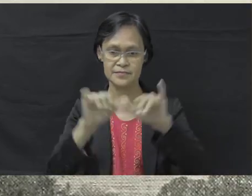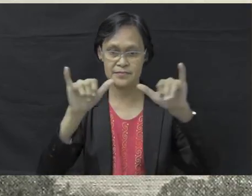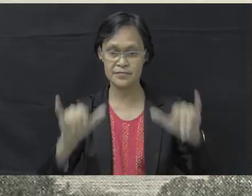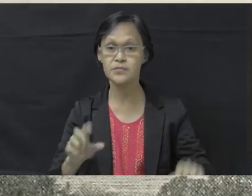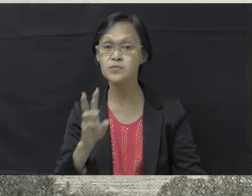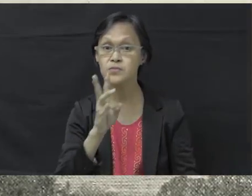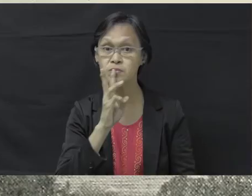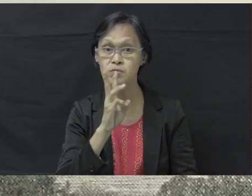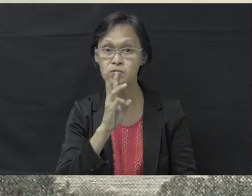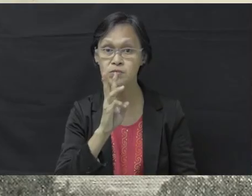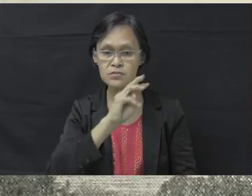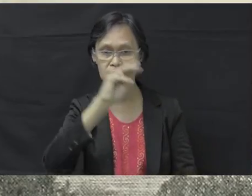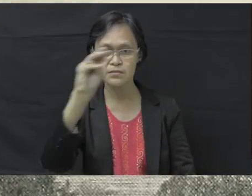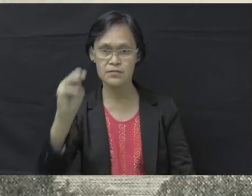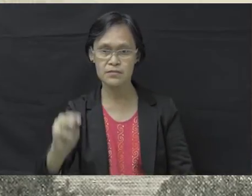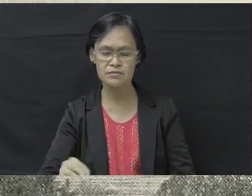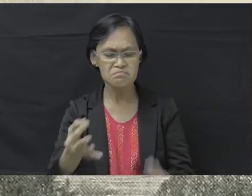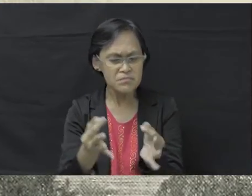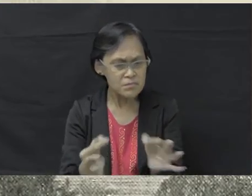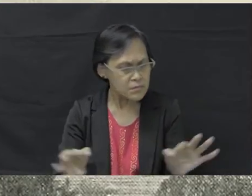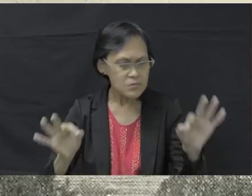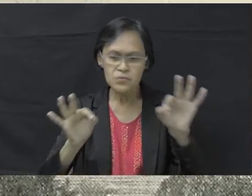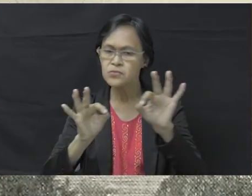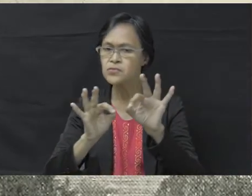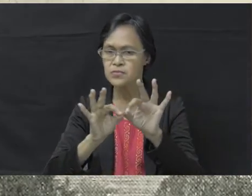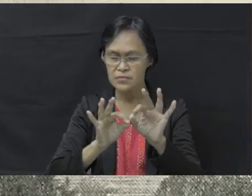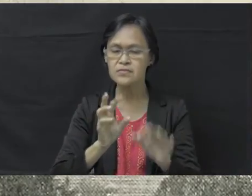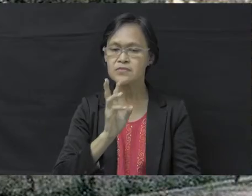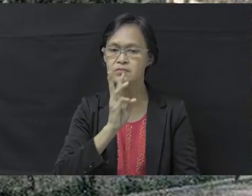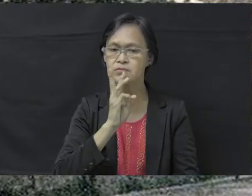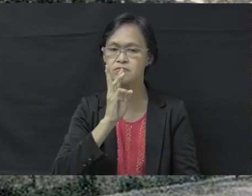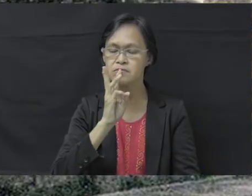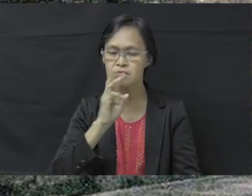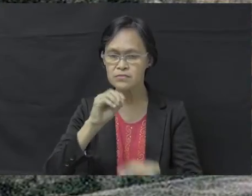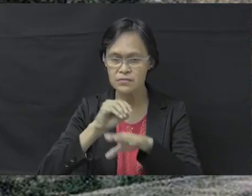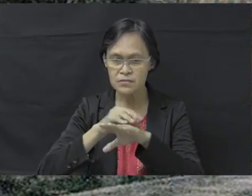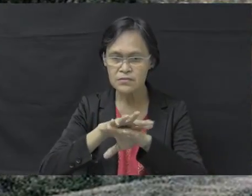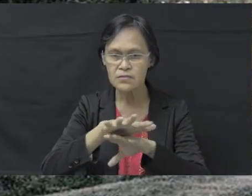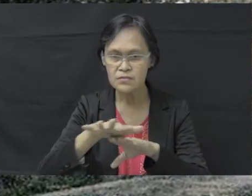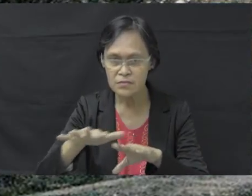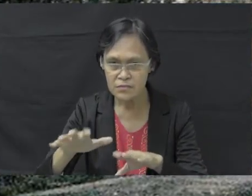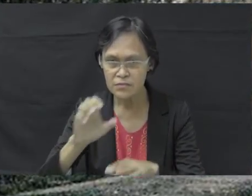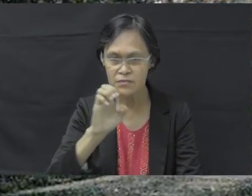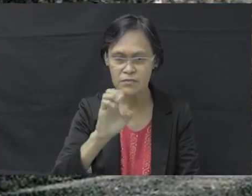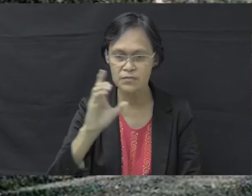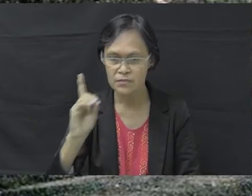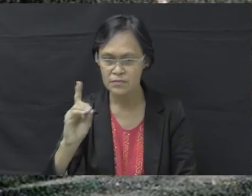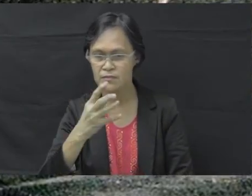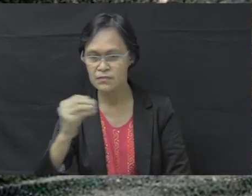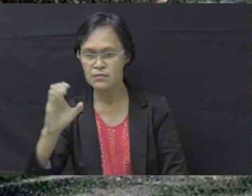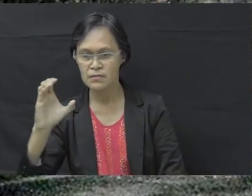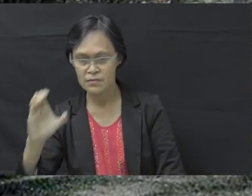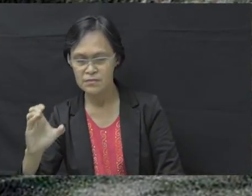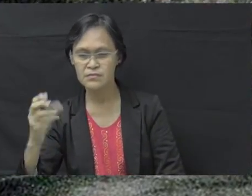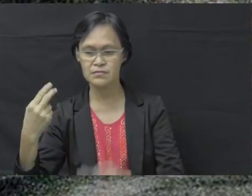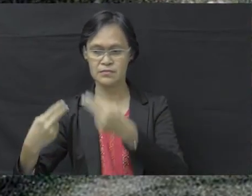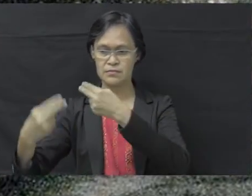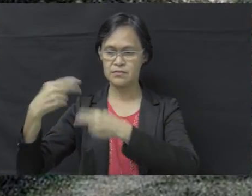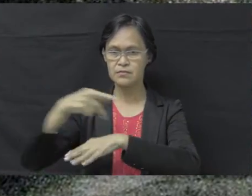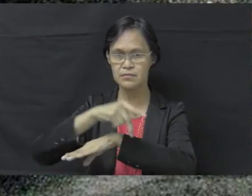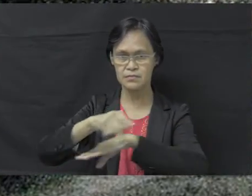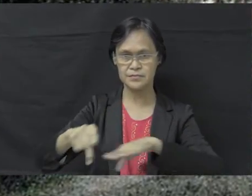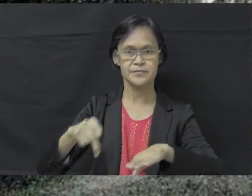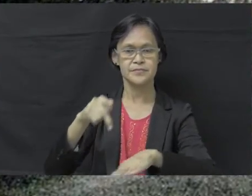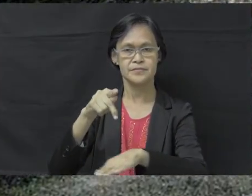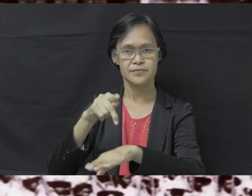Bilang sistemang patubigan ng Maynila noon, mahalaga ang papel na ginampanan ng patubigang Carriedo at El Deposito sa kasaysayan